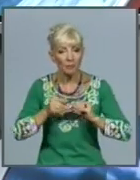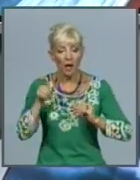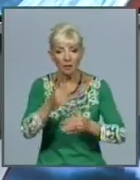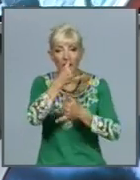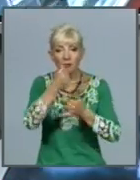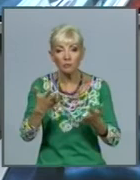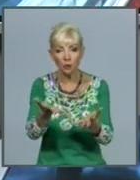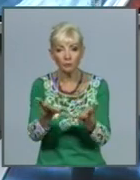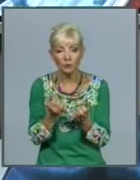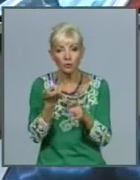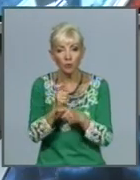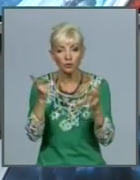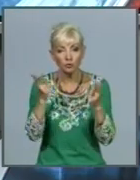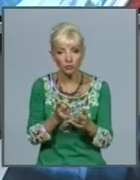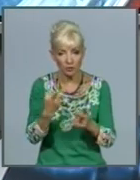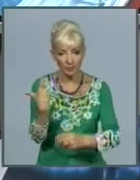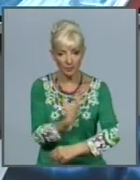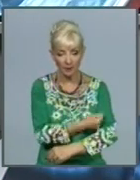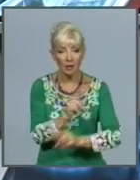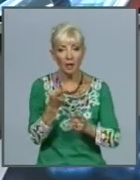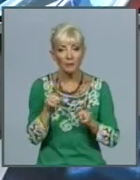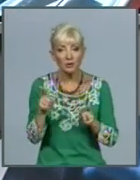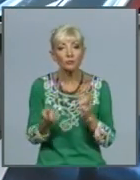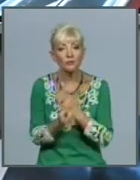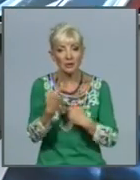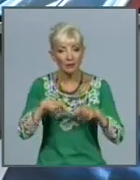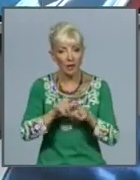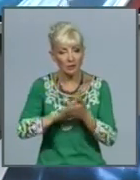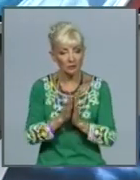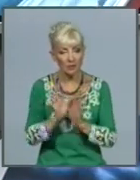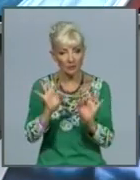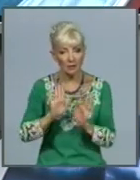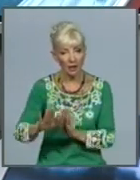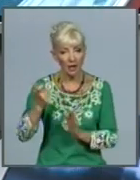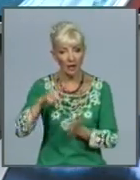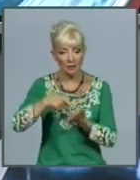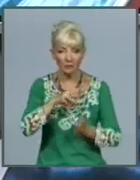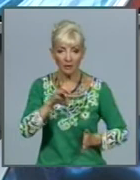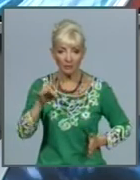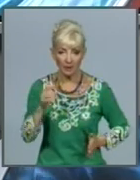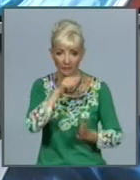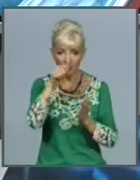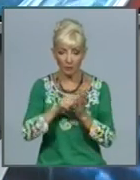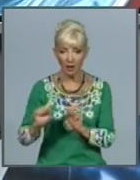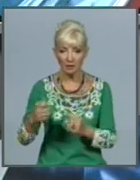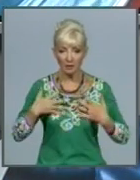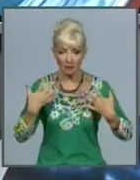необхідні ліки. Чому виникла така ситуація, пояснила заступник харківського міського голови з питань охорони здоров'я Світлана Горбунова.